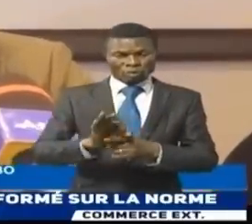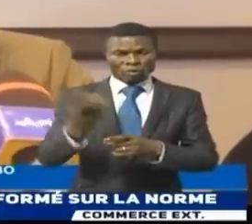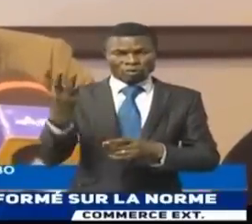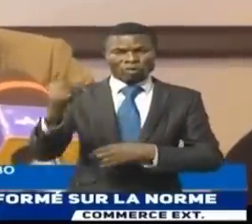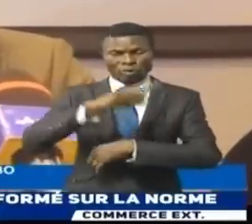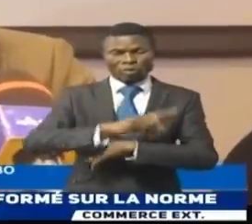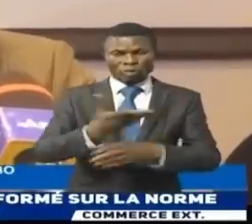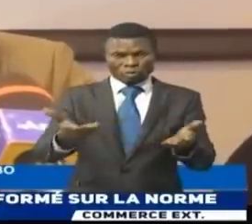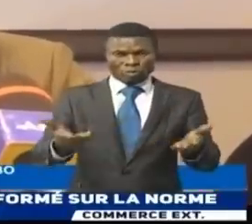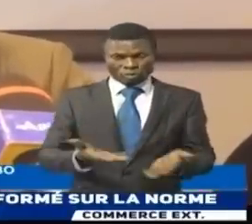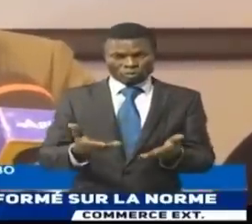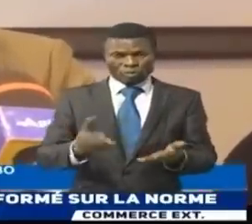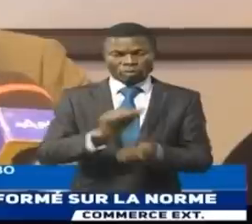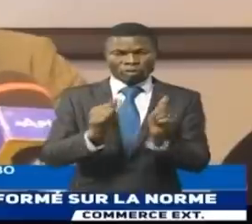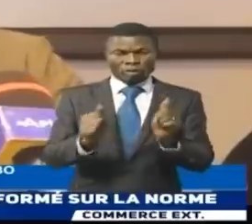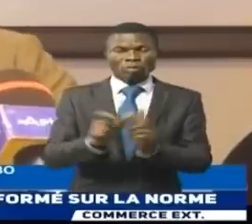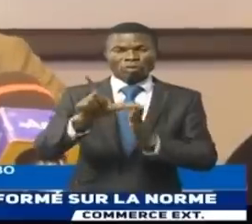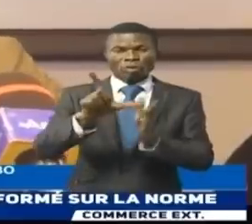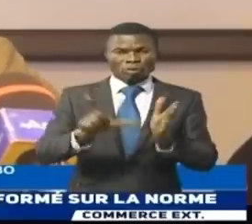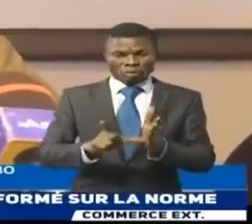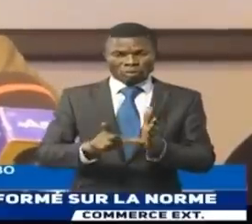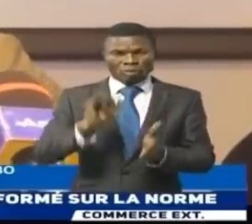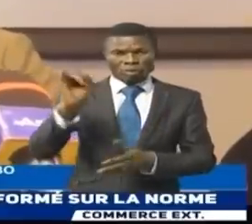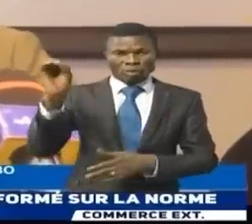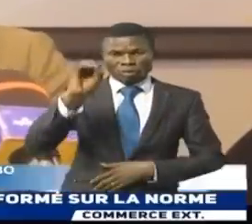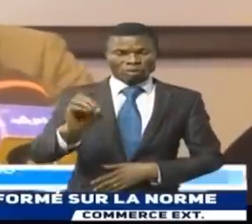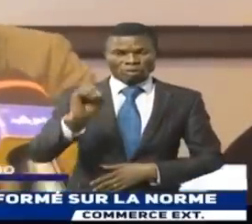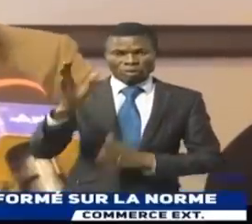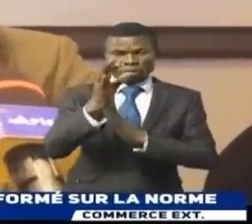formation sur les normes ISO